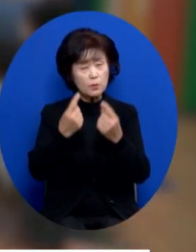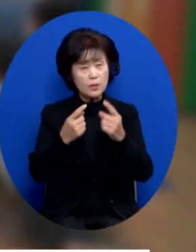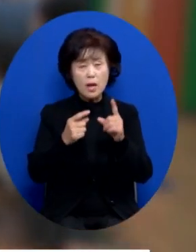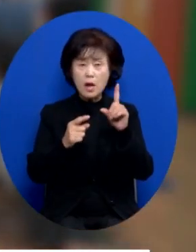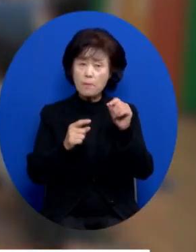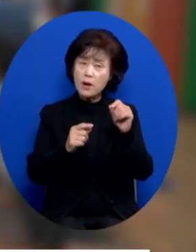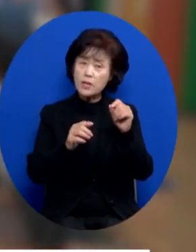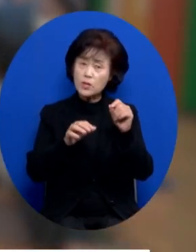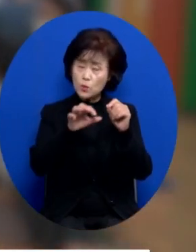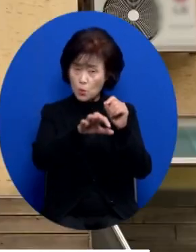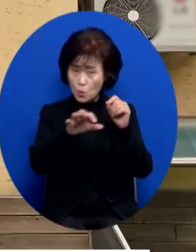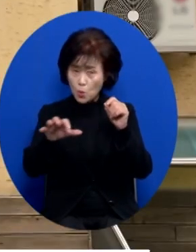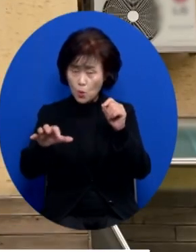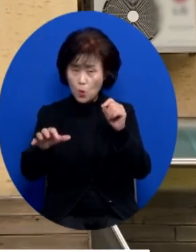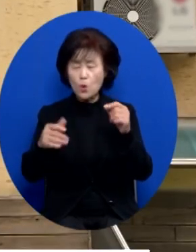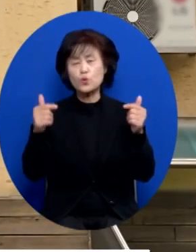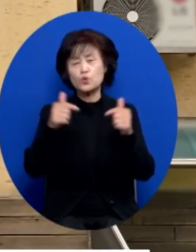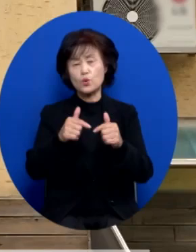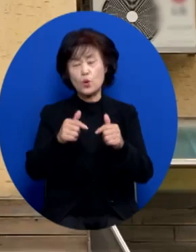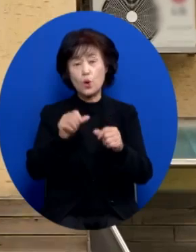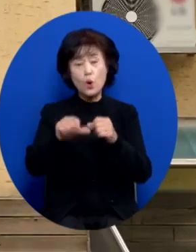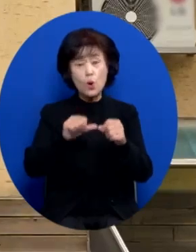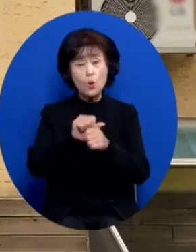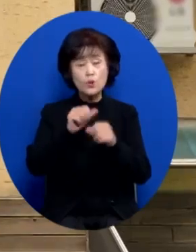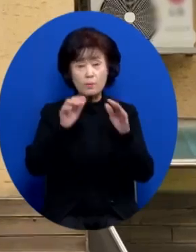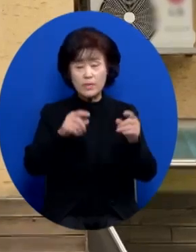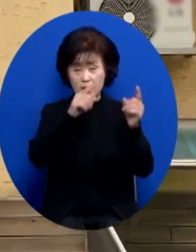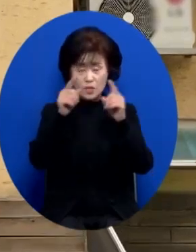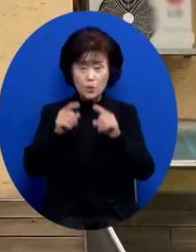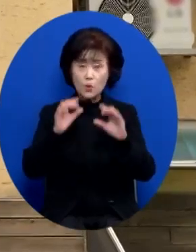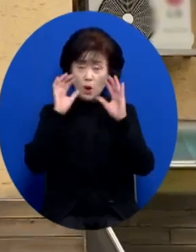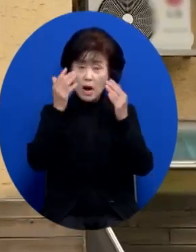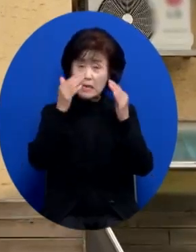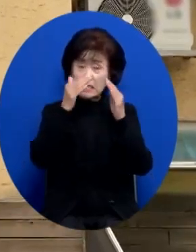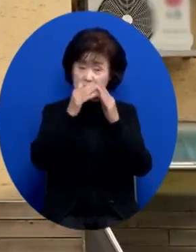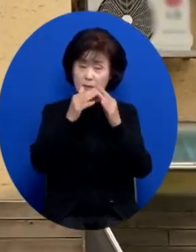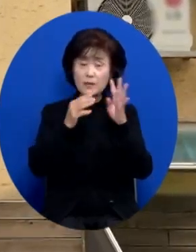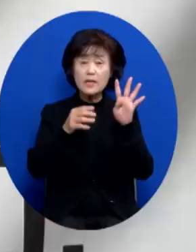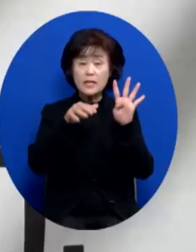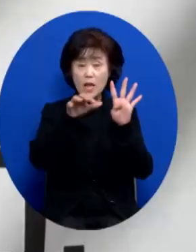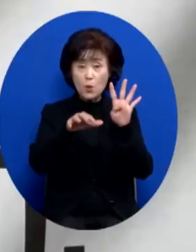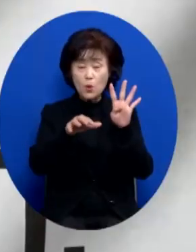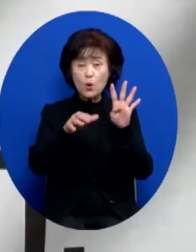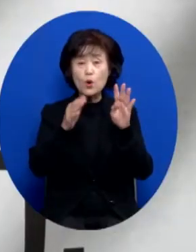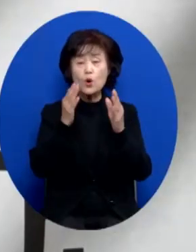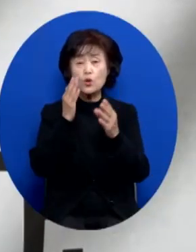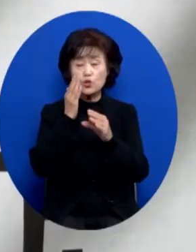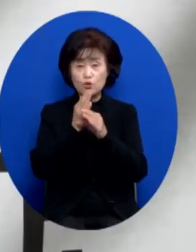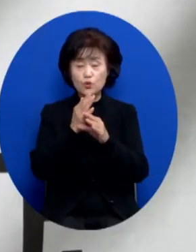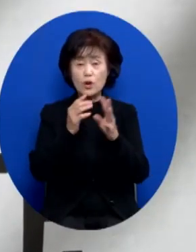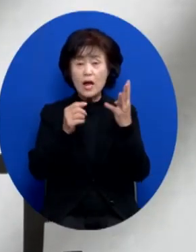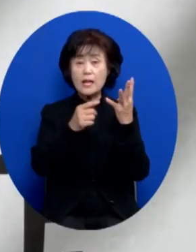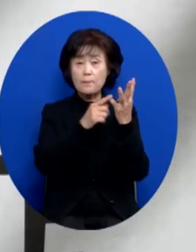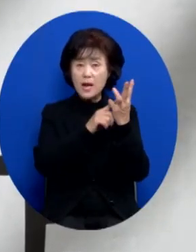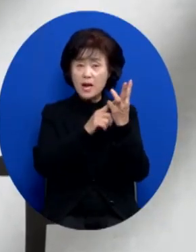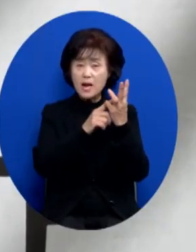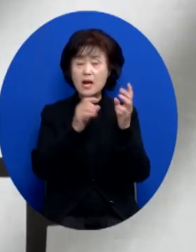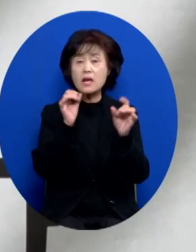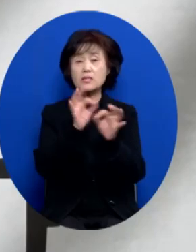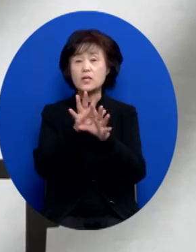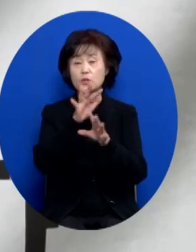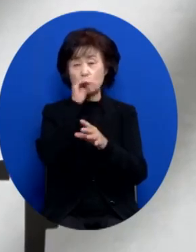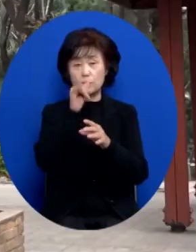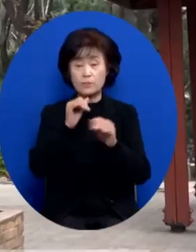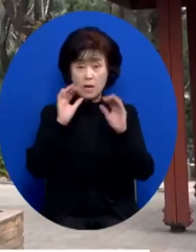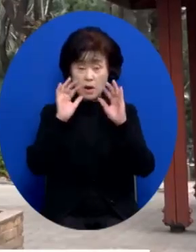곳 줄었습니다. 5년 만에 전국 어린이집 4곳 가운데 한 곳이 사라진 셈입니다.